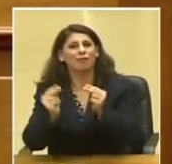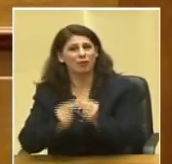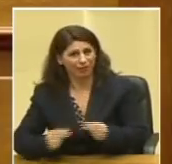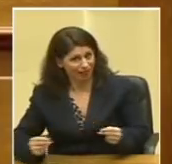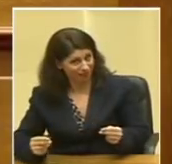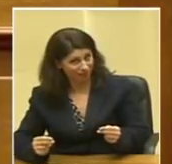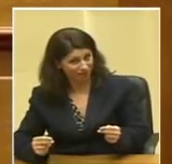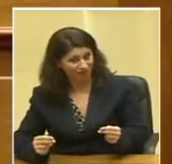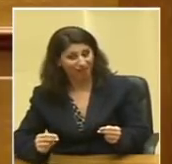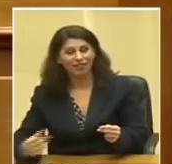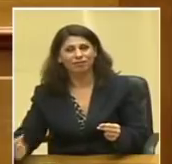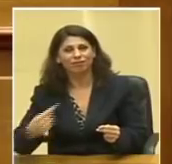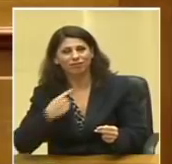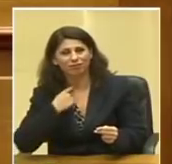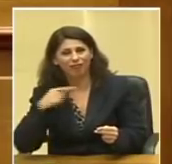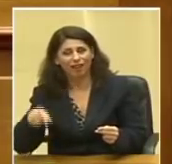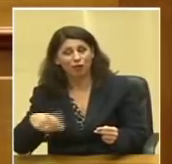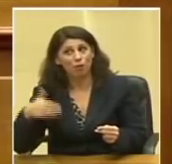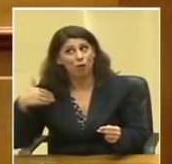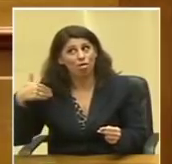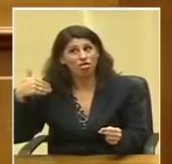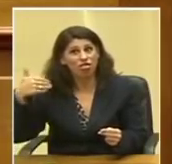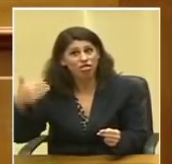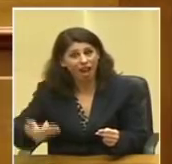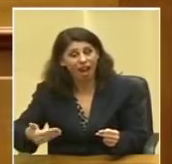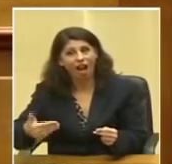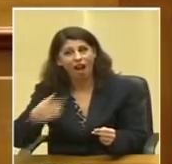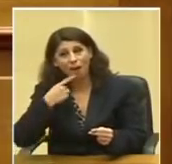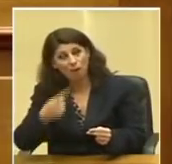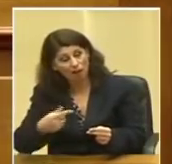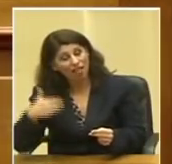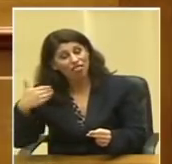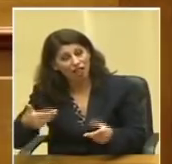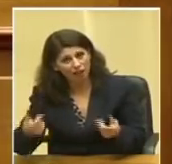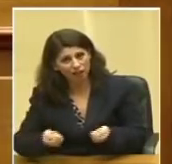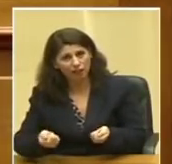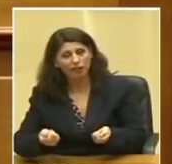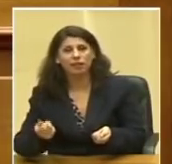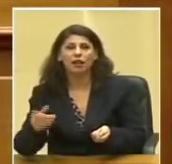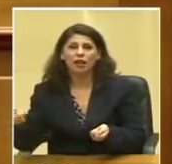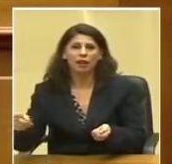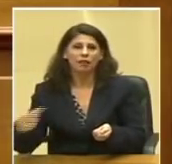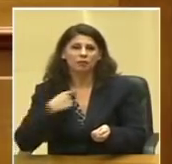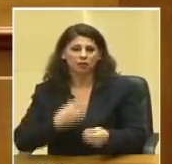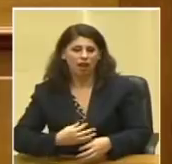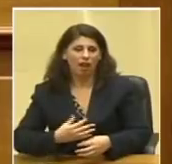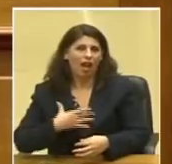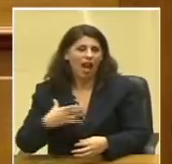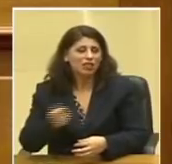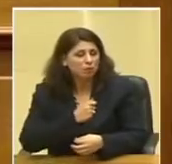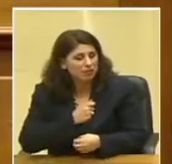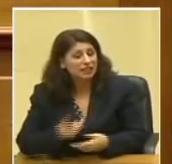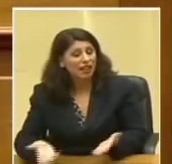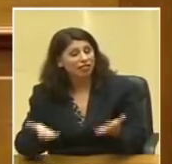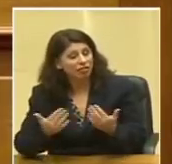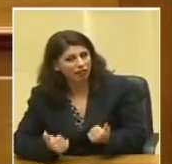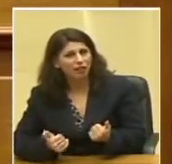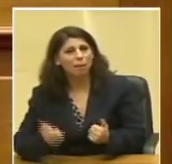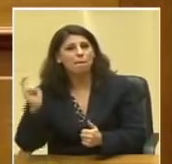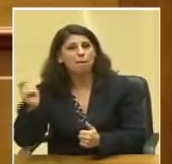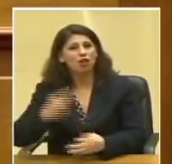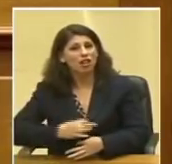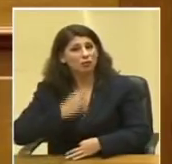μόνο τις προβλέψεις σας, την αξιοπιστία σας, αλλά και την πολιτική σας αξιοπρέπεια. Φιλικά σε εσάς μέσα